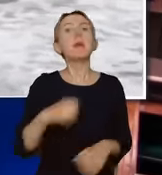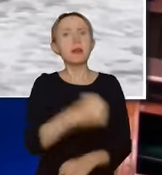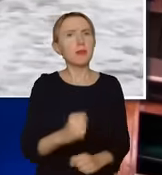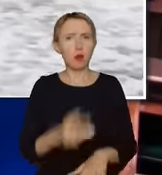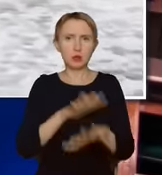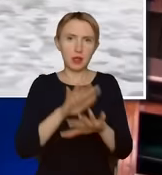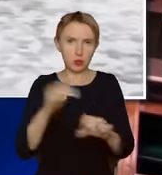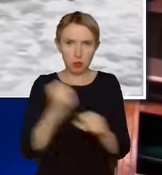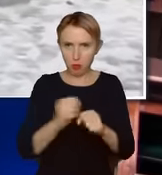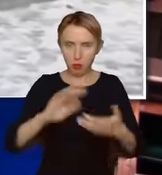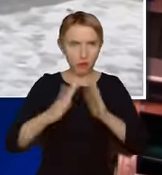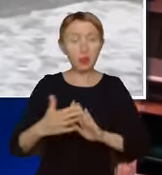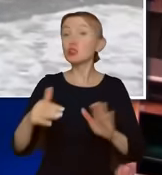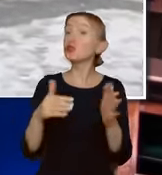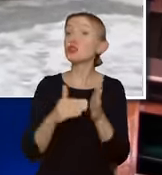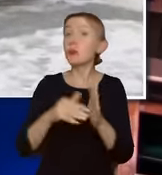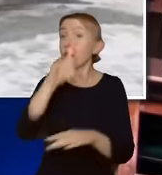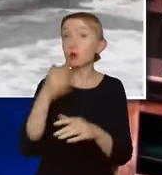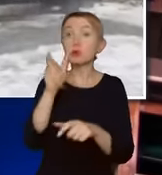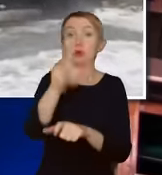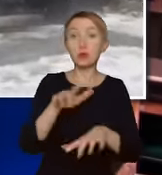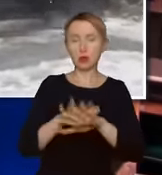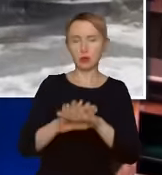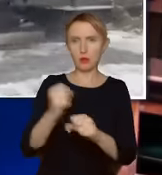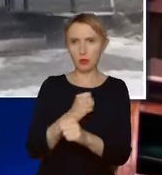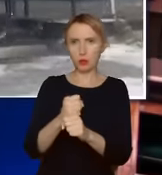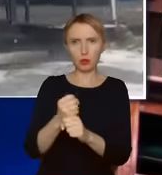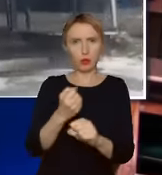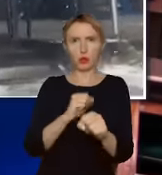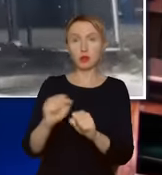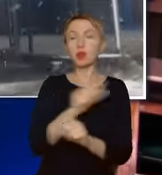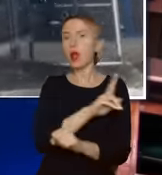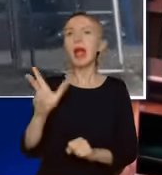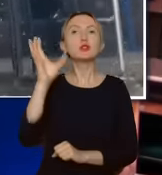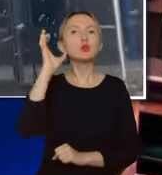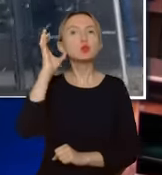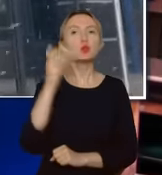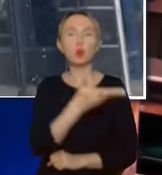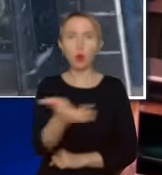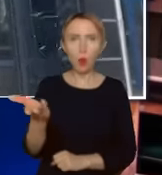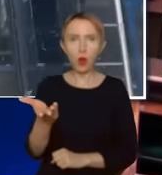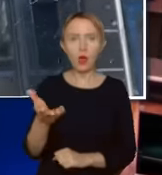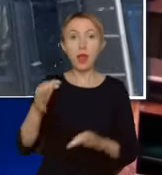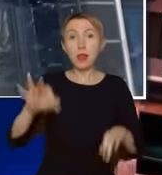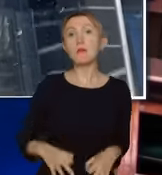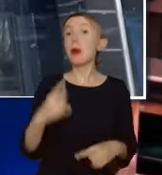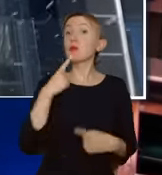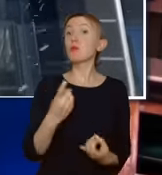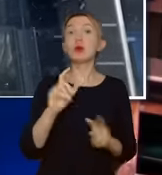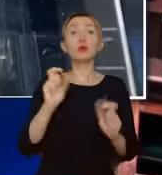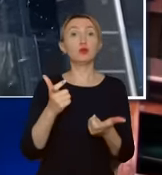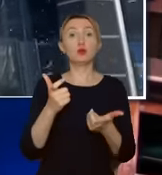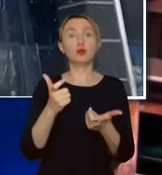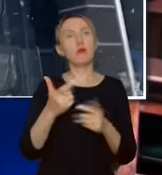naprawdę należy ludzi traktować poważnie, bo to nie jest tak, że wszyscy, którzy słuchają pana i pan powie, cofnijmy się